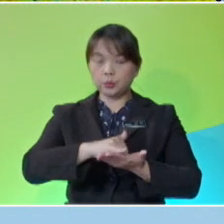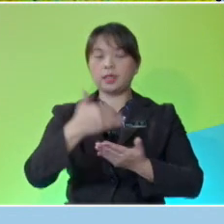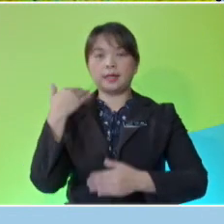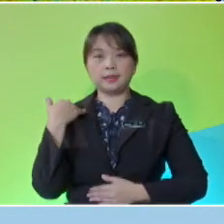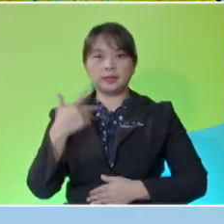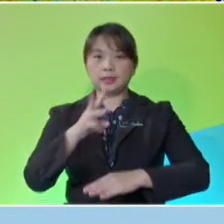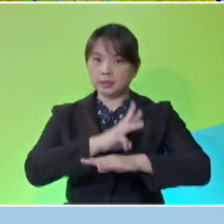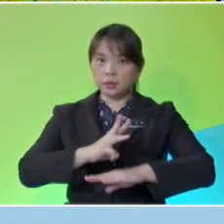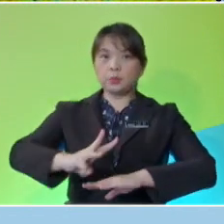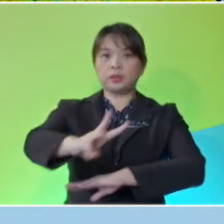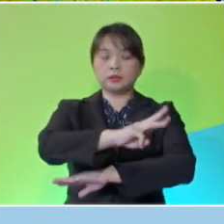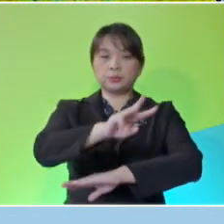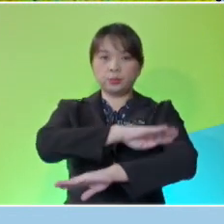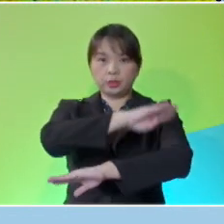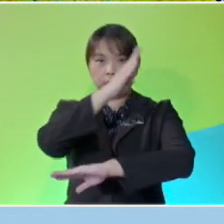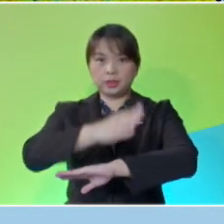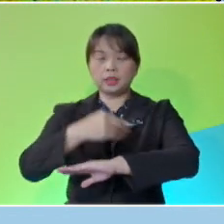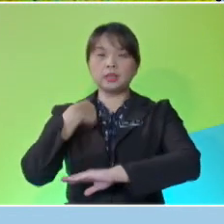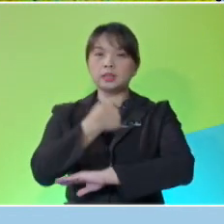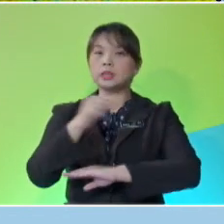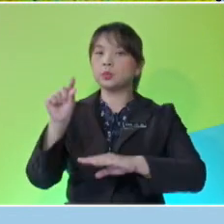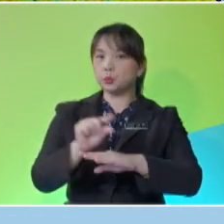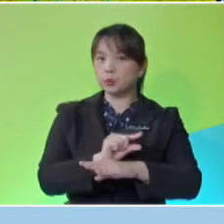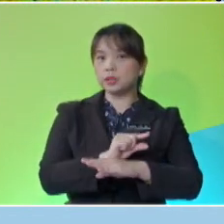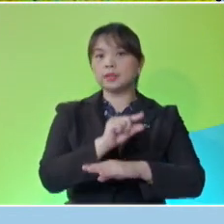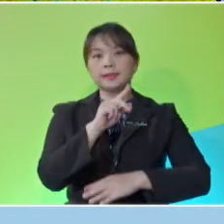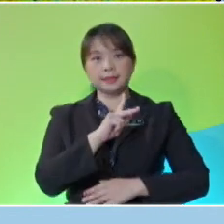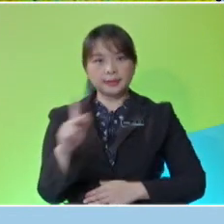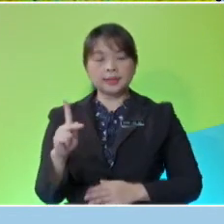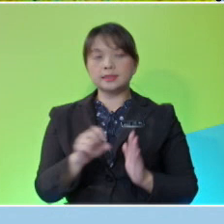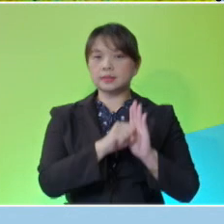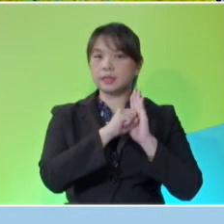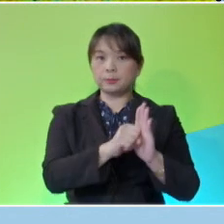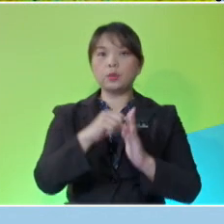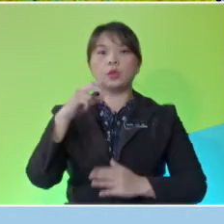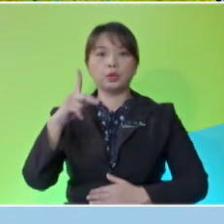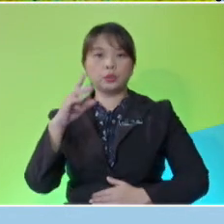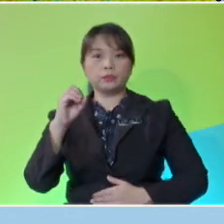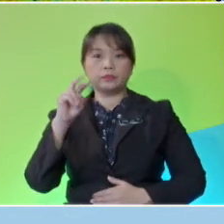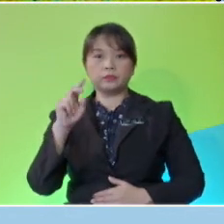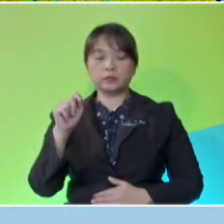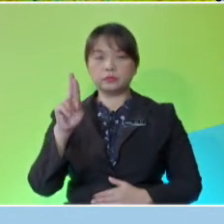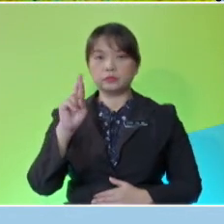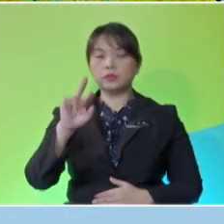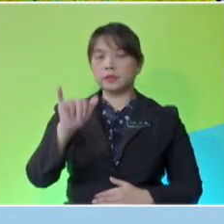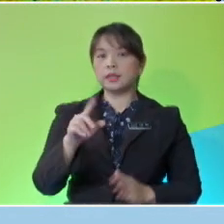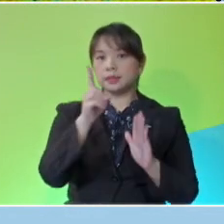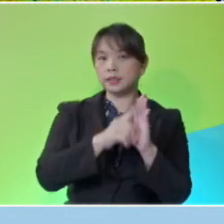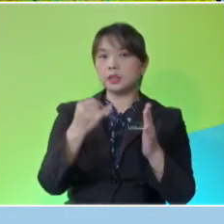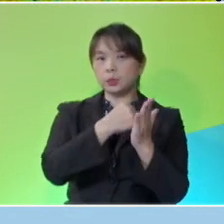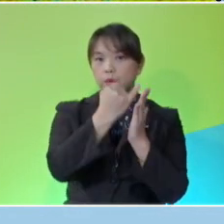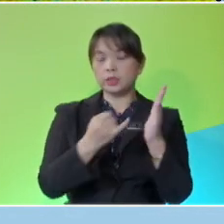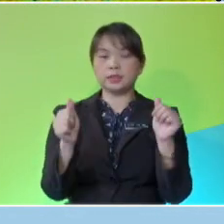kita gunakan simbol kontur Oke dan simbol tersebut akan dilukis dengan garisan yang berwarna